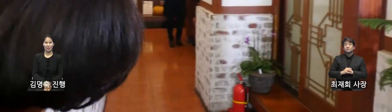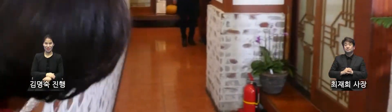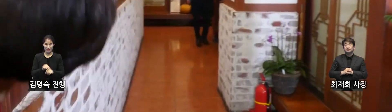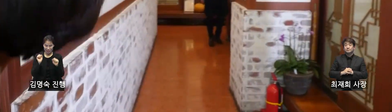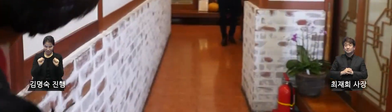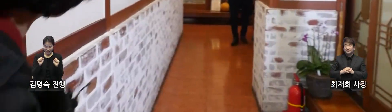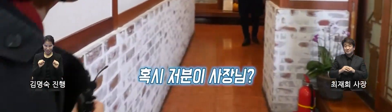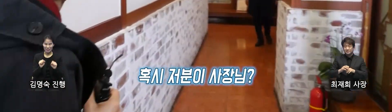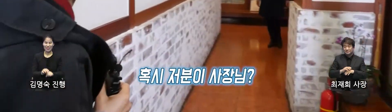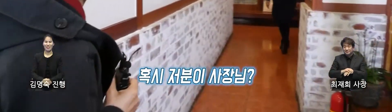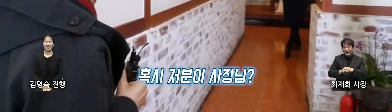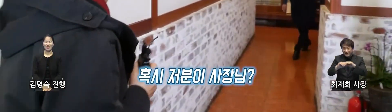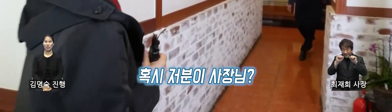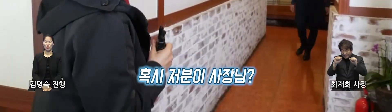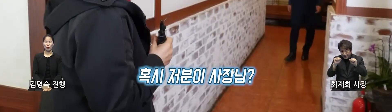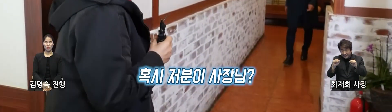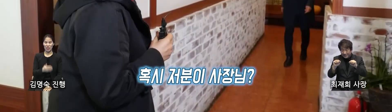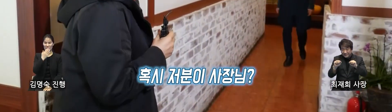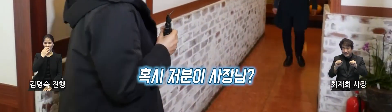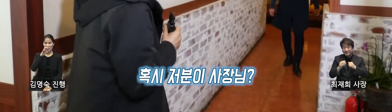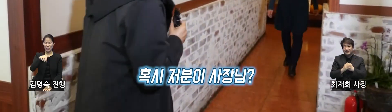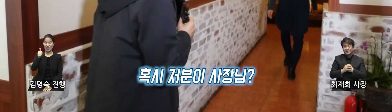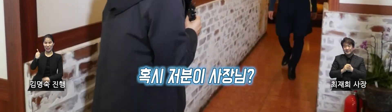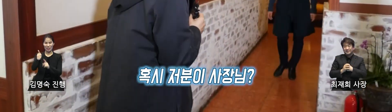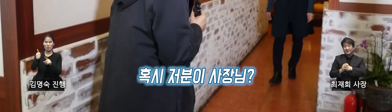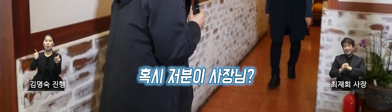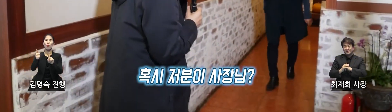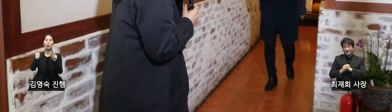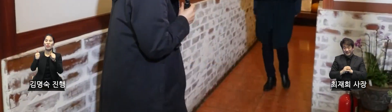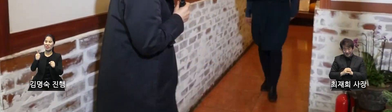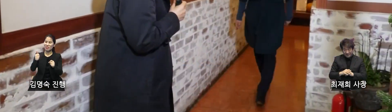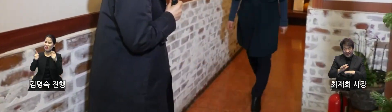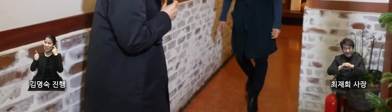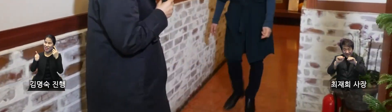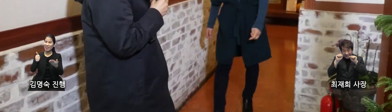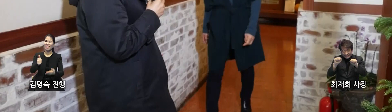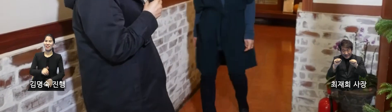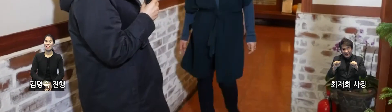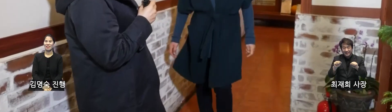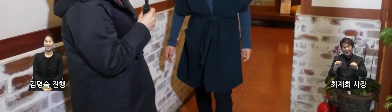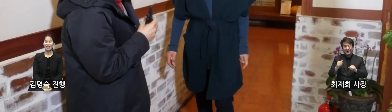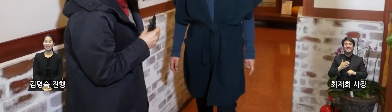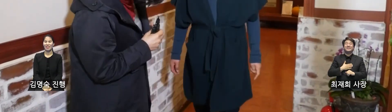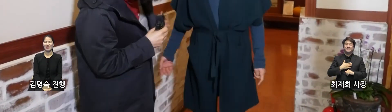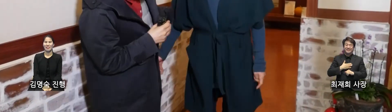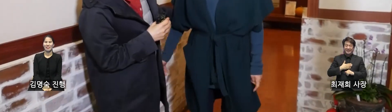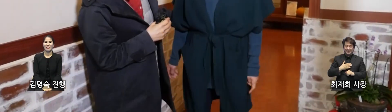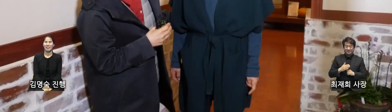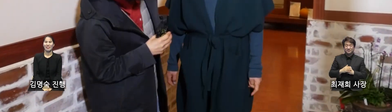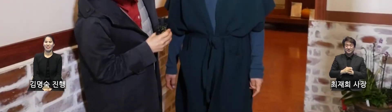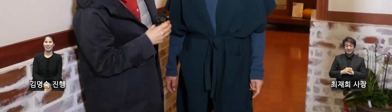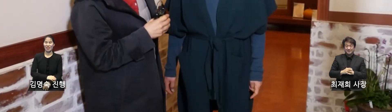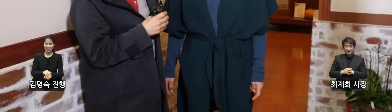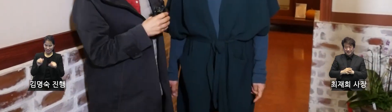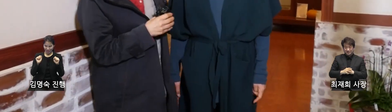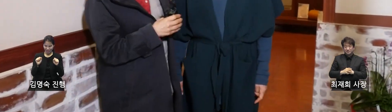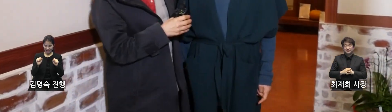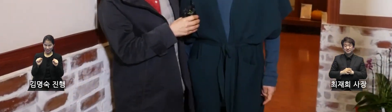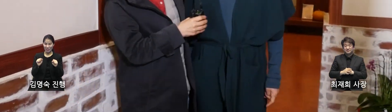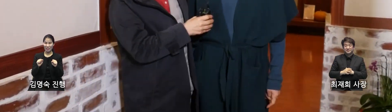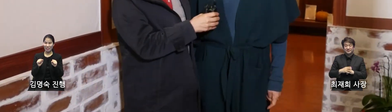안녕하세요 loc 사장 일이 어디 계세요 4 알아야 돼요 아 아 아 아 아 아 양세형